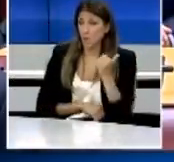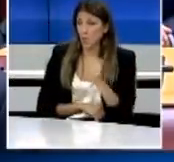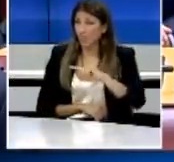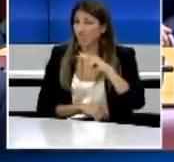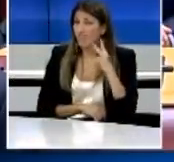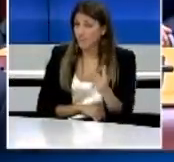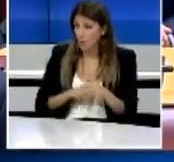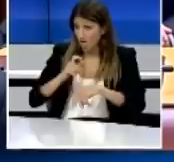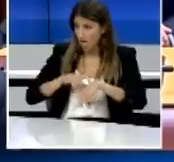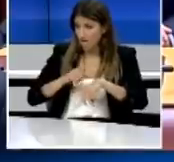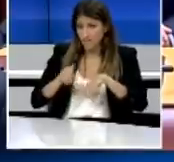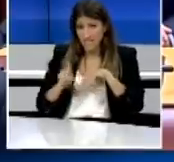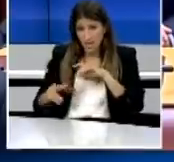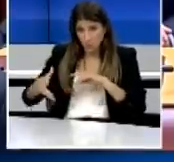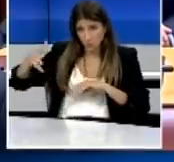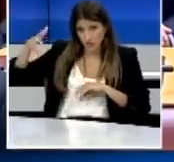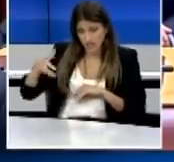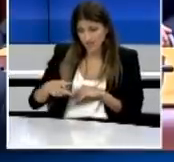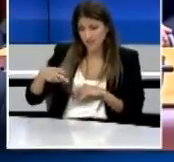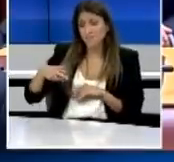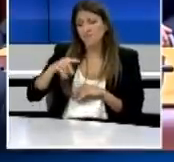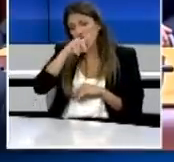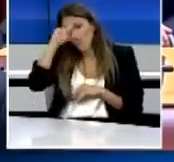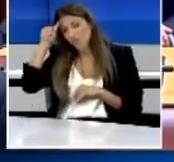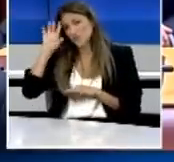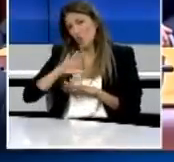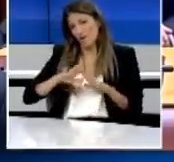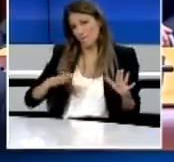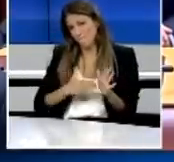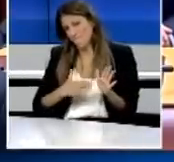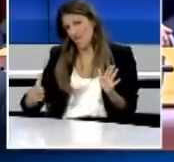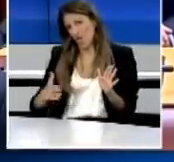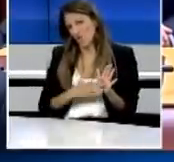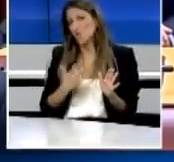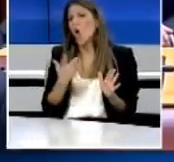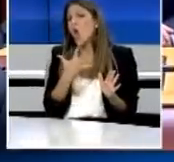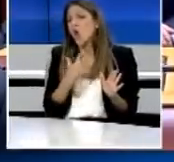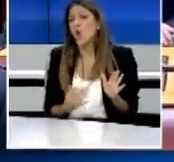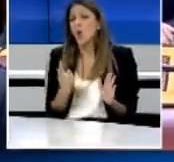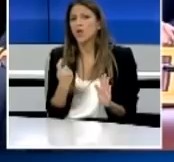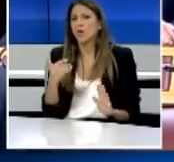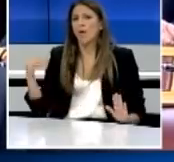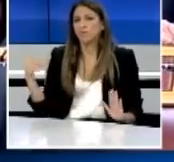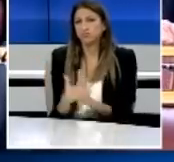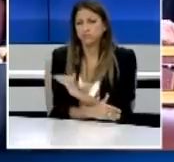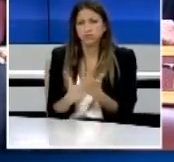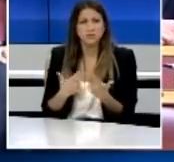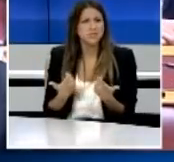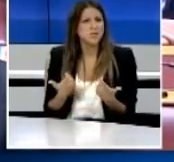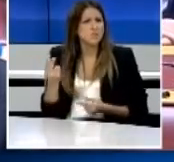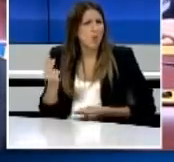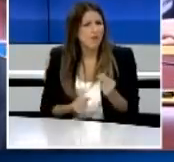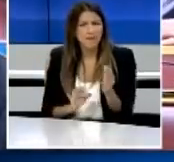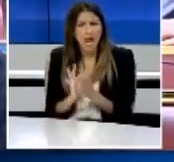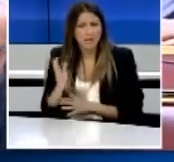στιγμή για τον κύριο Μητσοτάκη και την κυβέρνηση, και αναφέρομαι στις εξελίξεις στην οικονομία, την πολύ μεγάλη ύφεση, αναφέρομαι